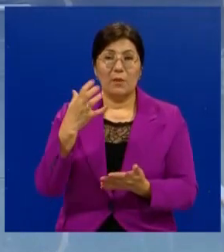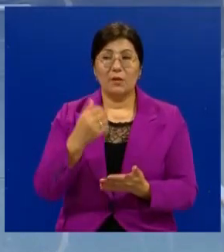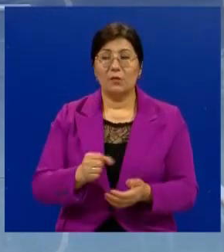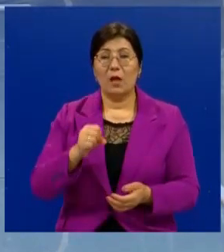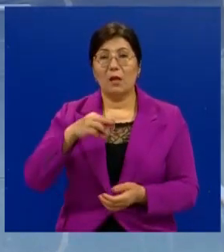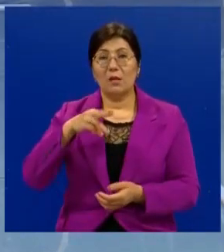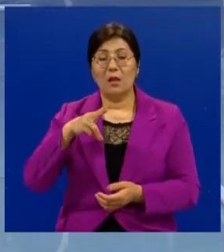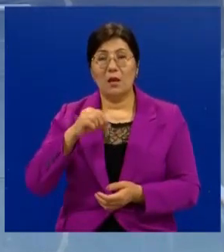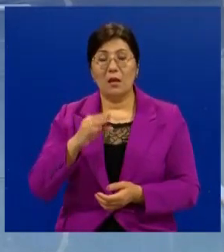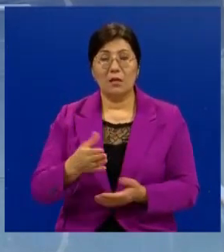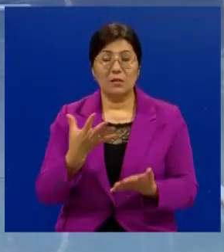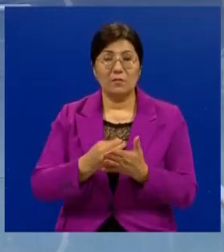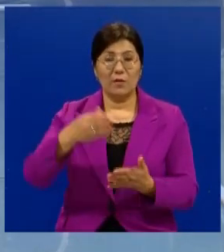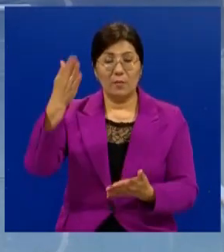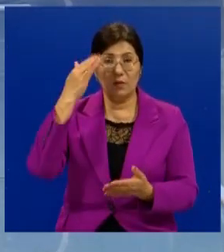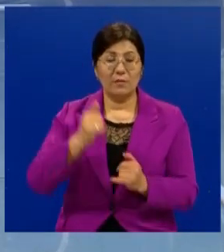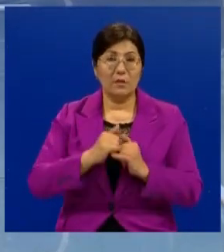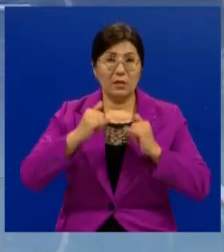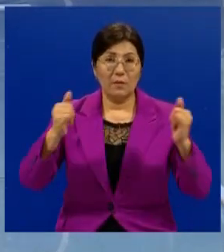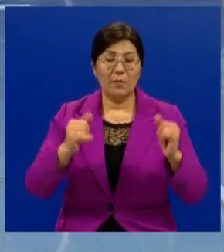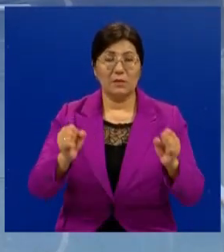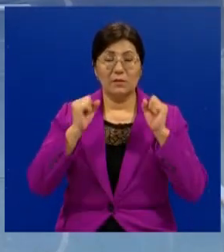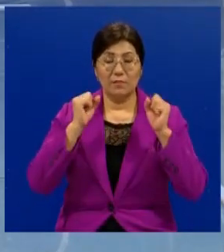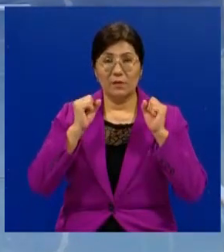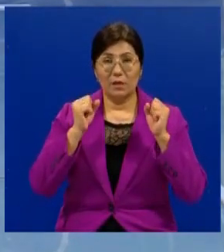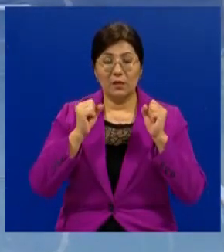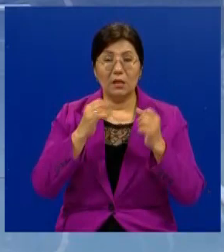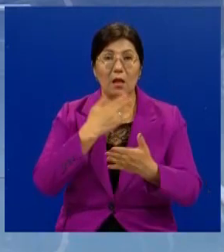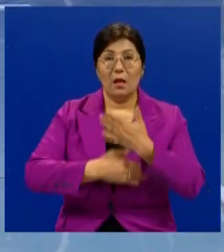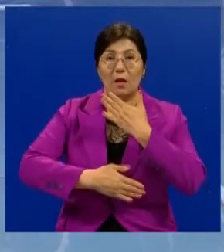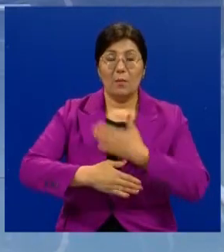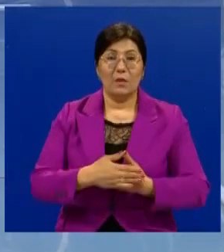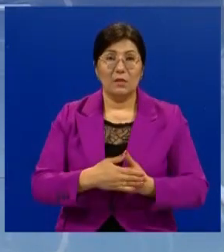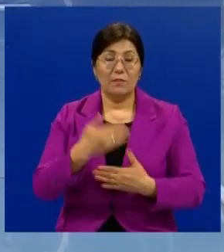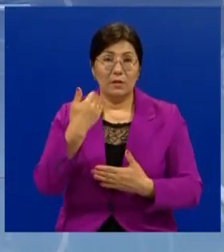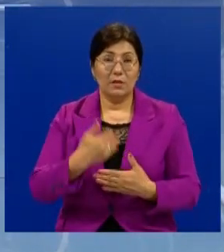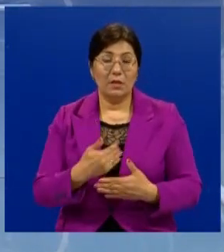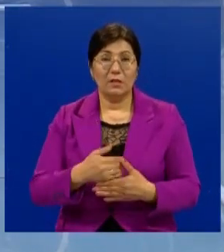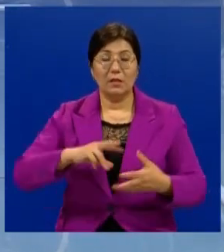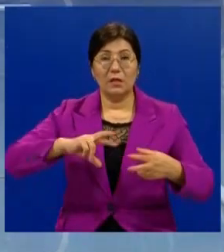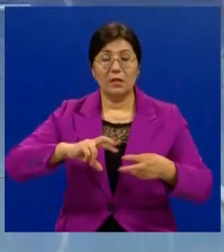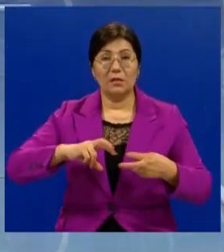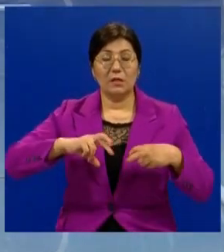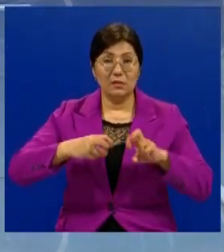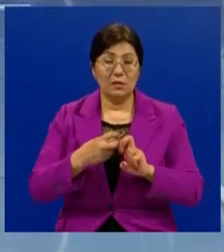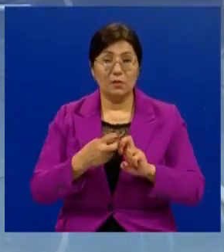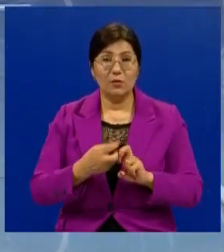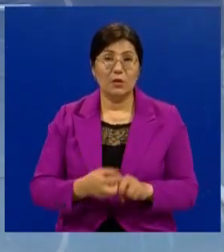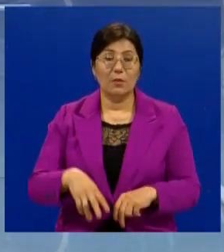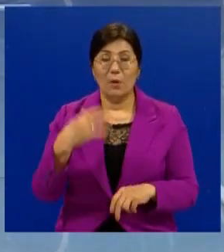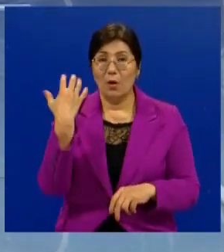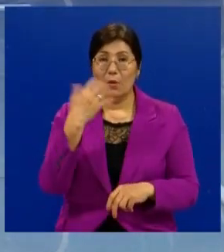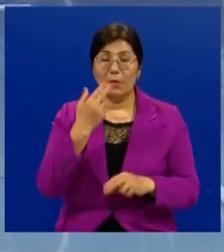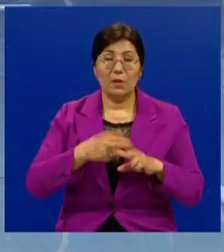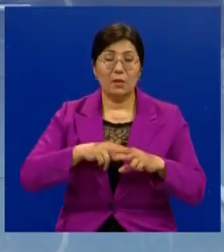атлетов. Свое мастерство демонстрируют спортсмены с поражением опорно-двигательного аппарата и с нарушением органов зрения. Благо, для